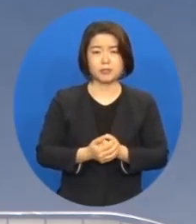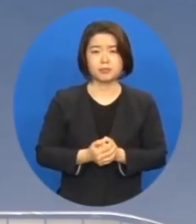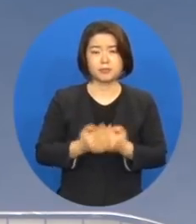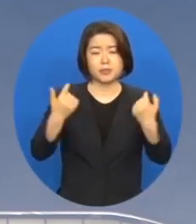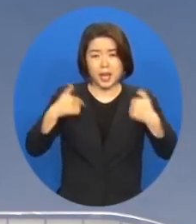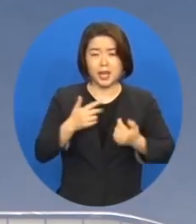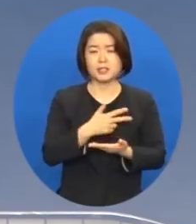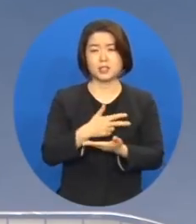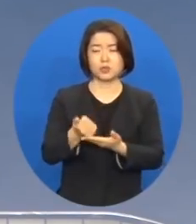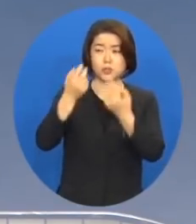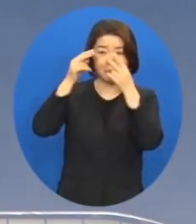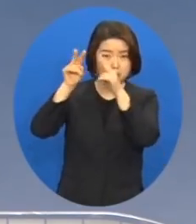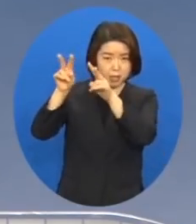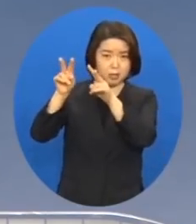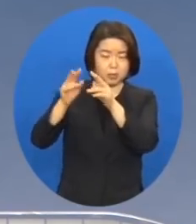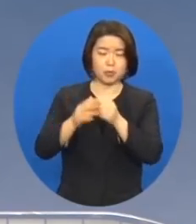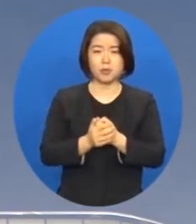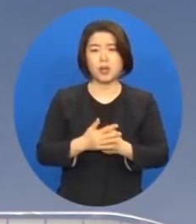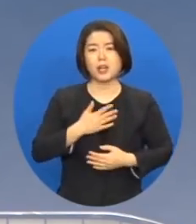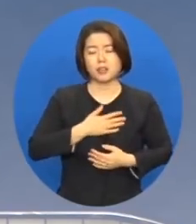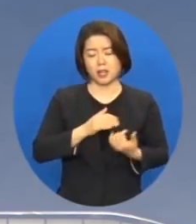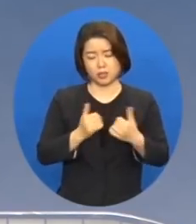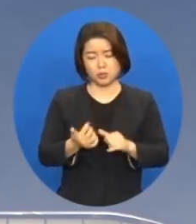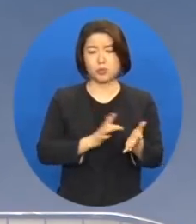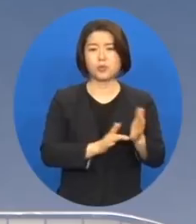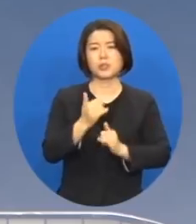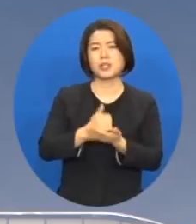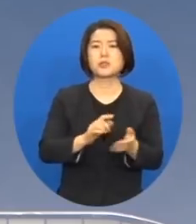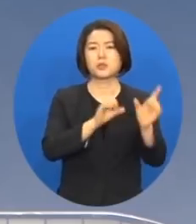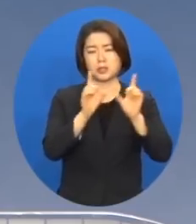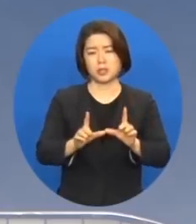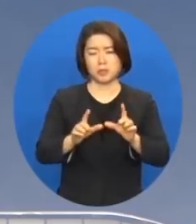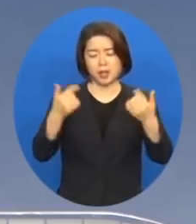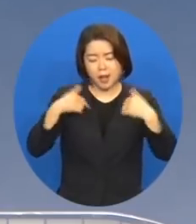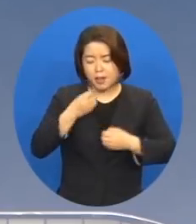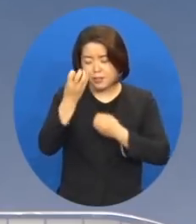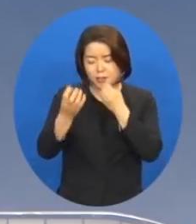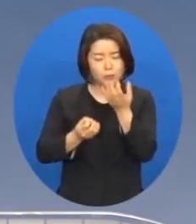항상 주님을 바라보고 나는 죽고 예수로 삽니다 고백하고